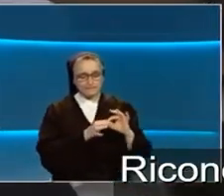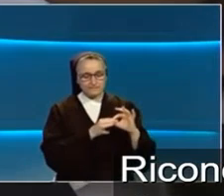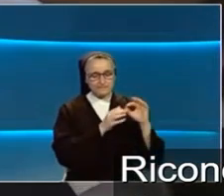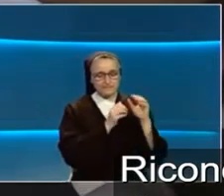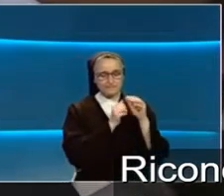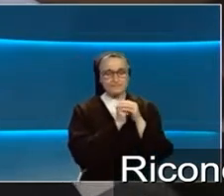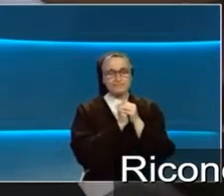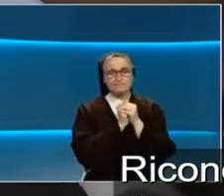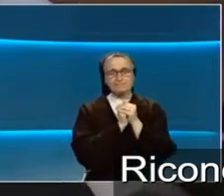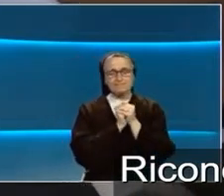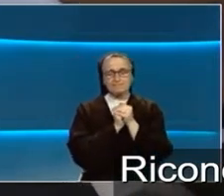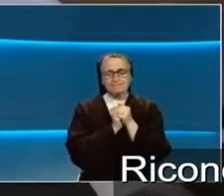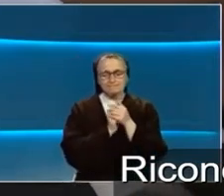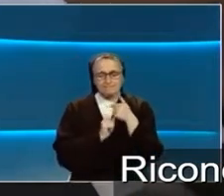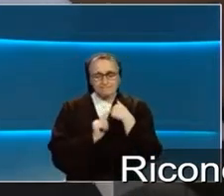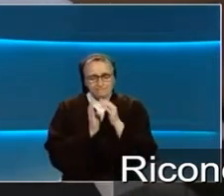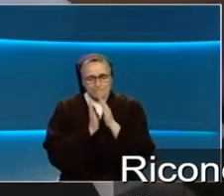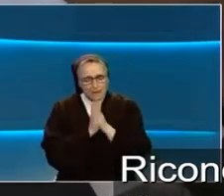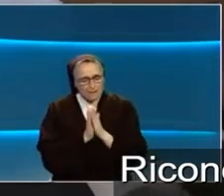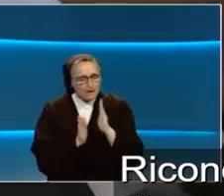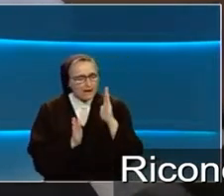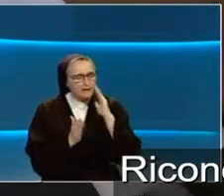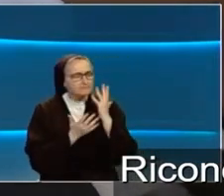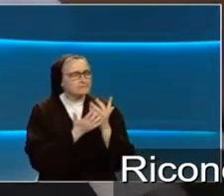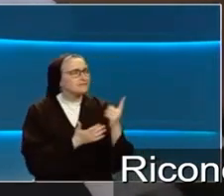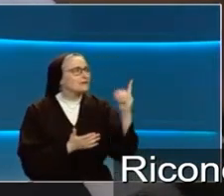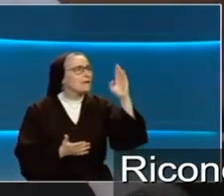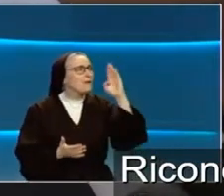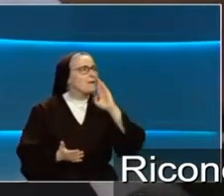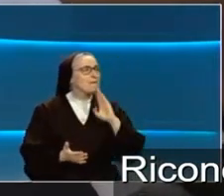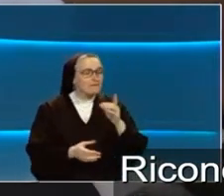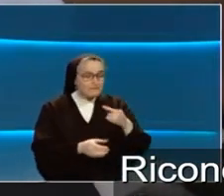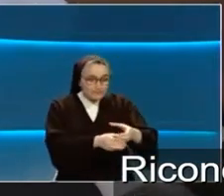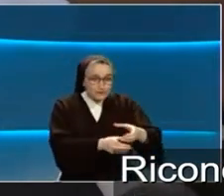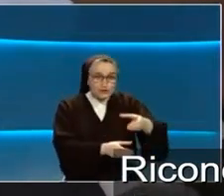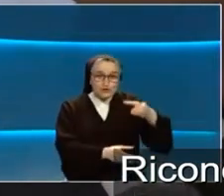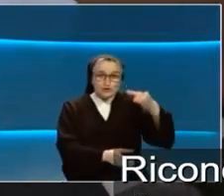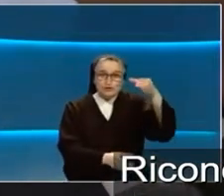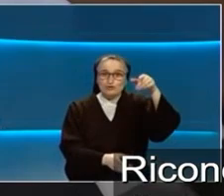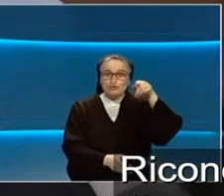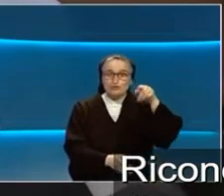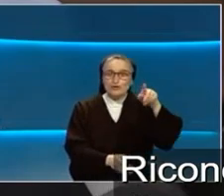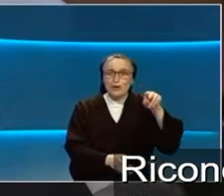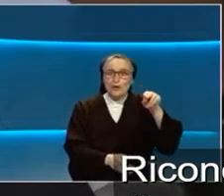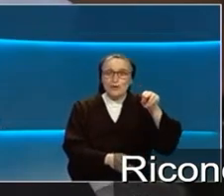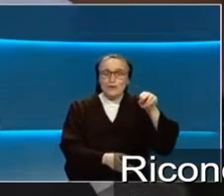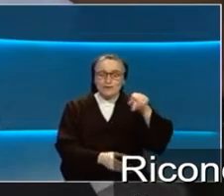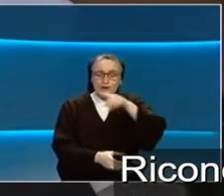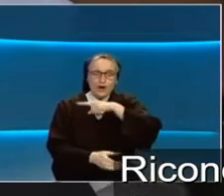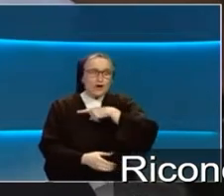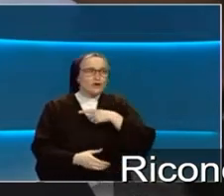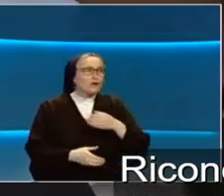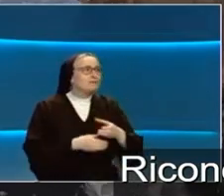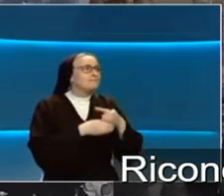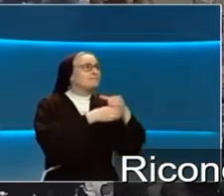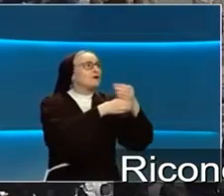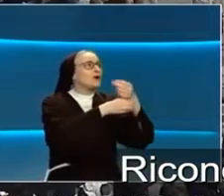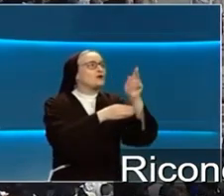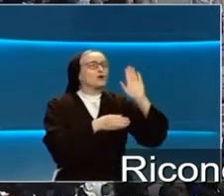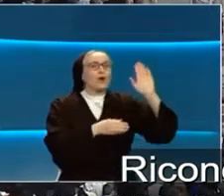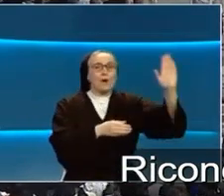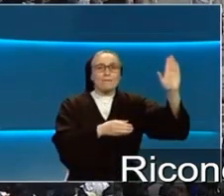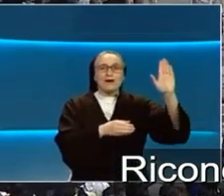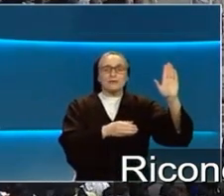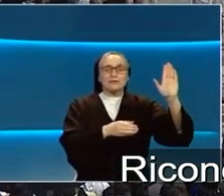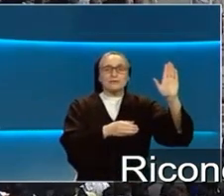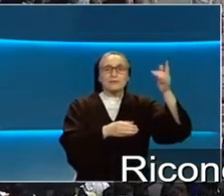Oramus ergo te, Domine, ut cereus iste, in